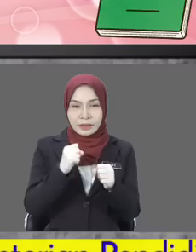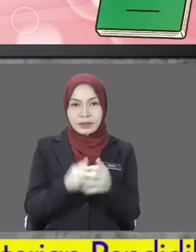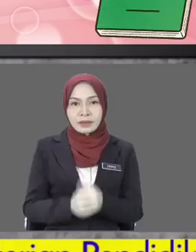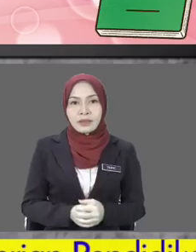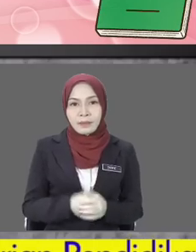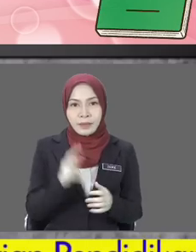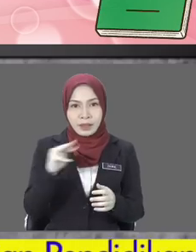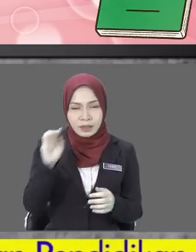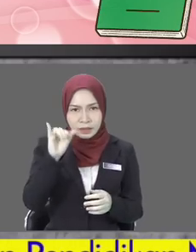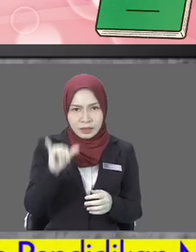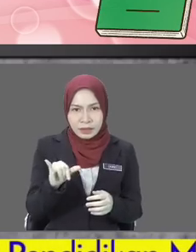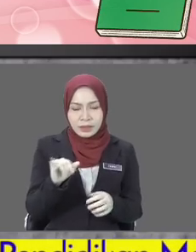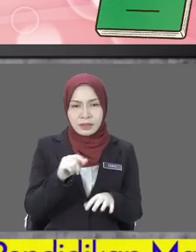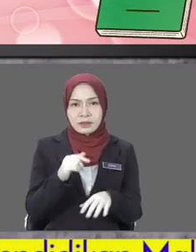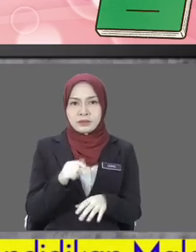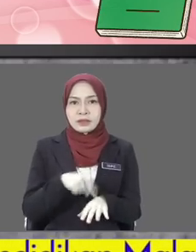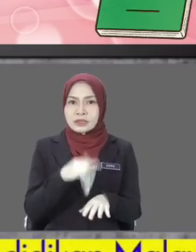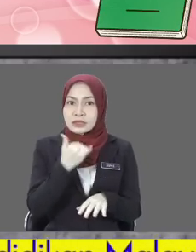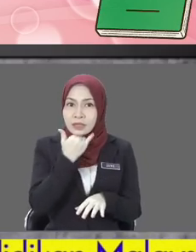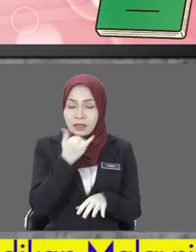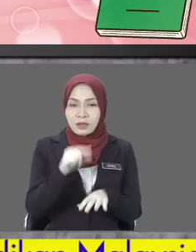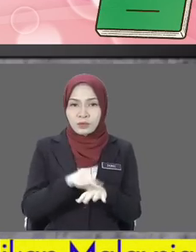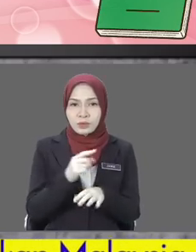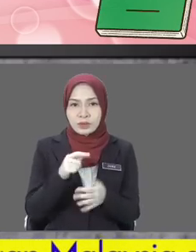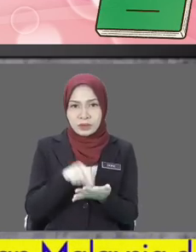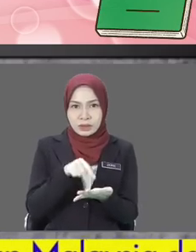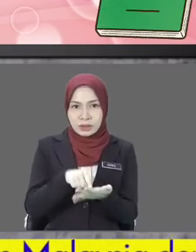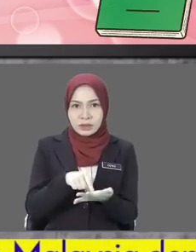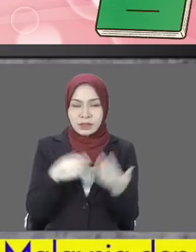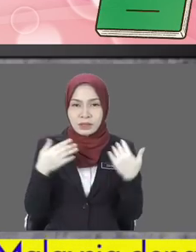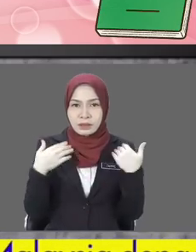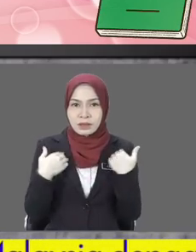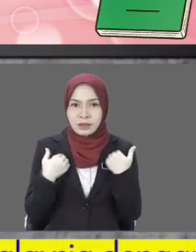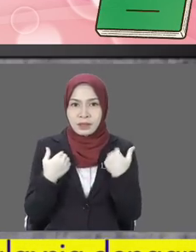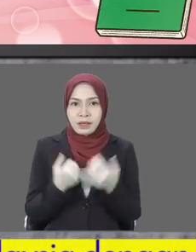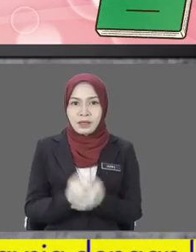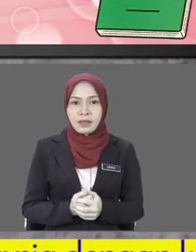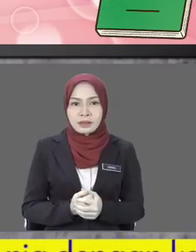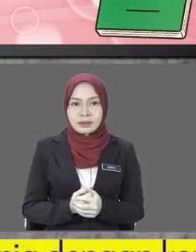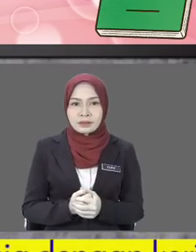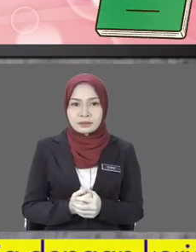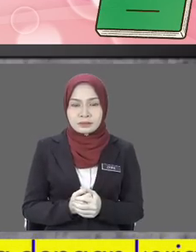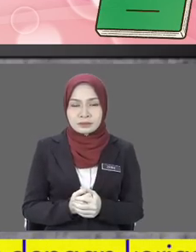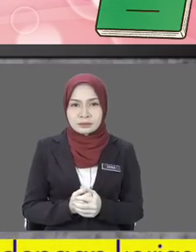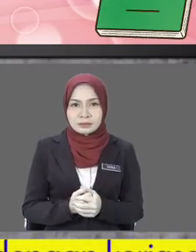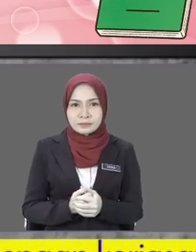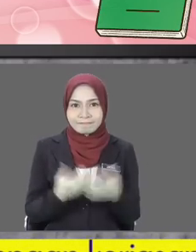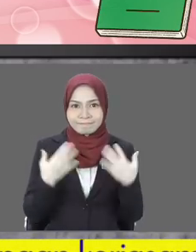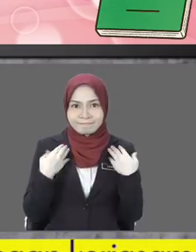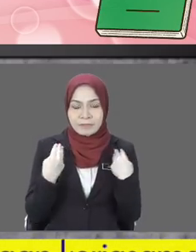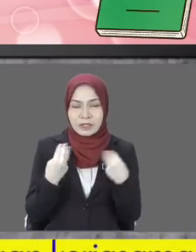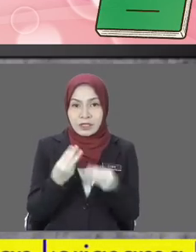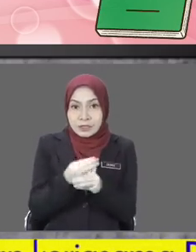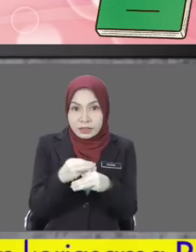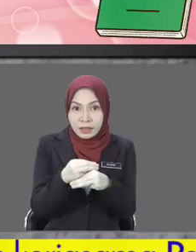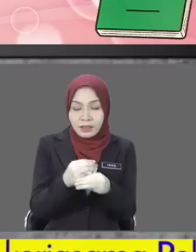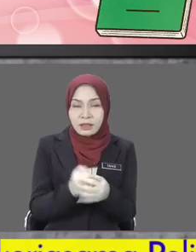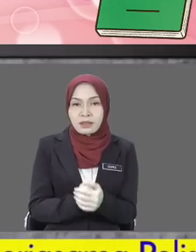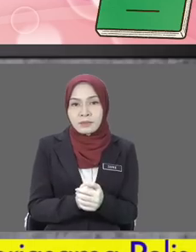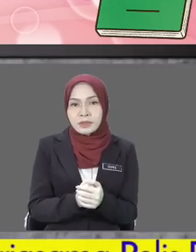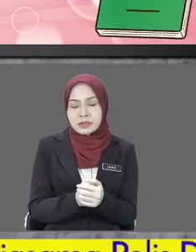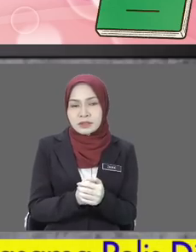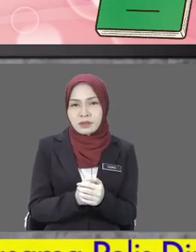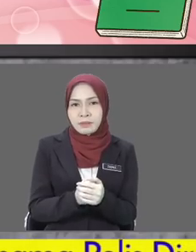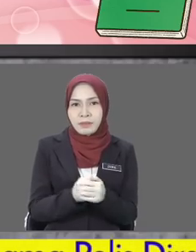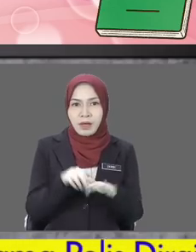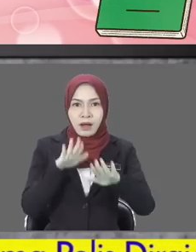gangguan yang dipersalahkan cenderung untuk terlibat dalam tingkah laku Enti sosial contohnya melanggar peraturan